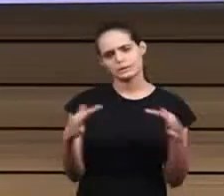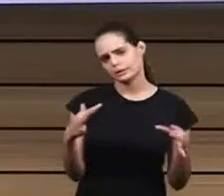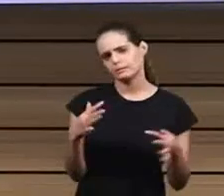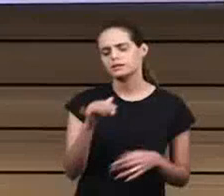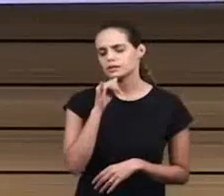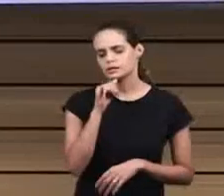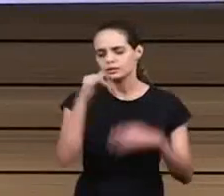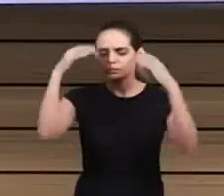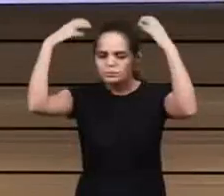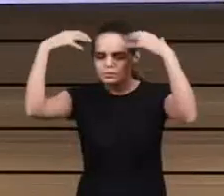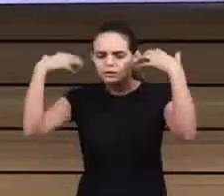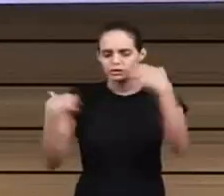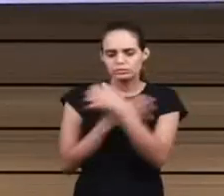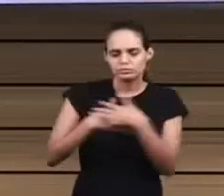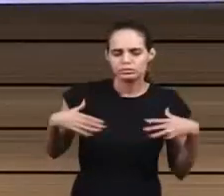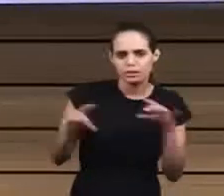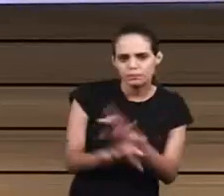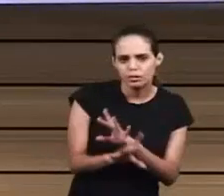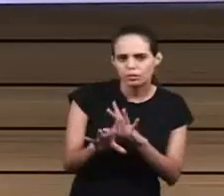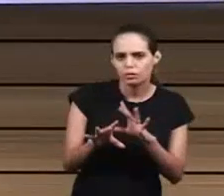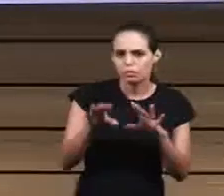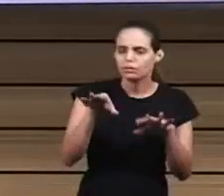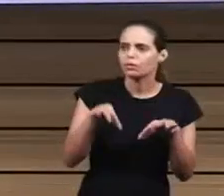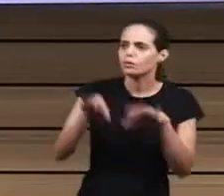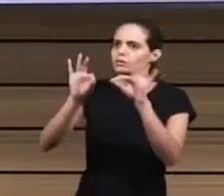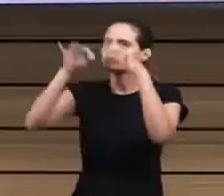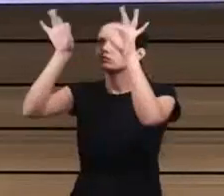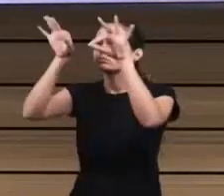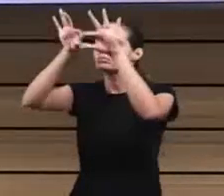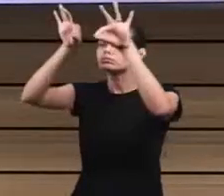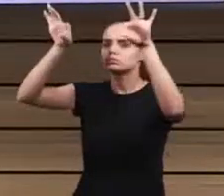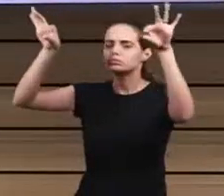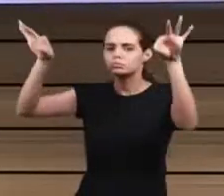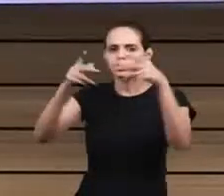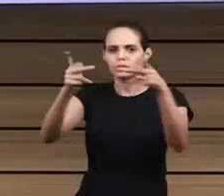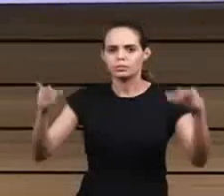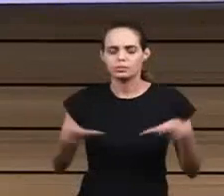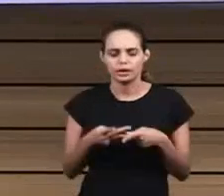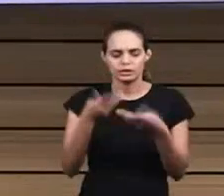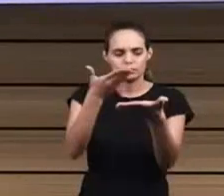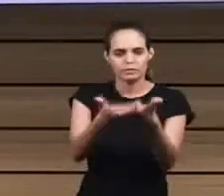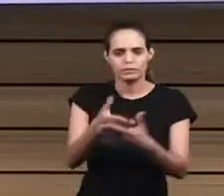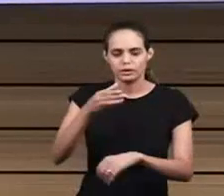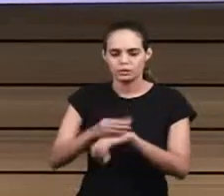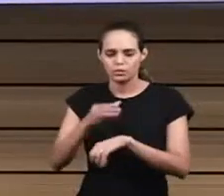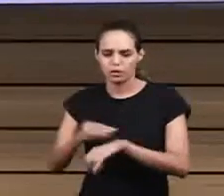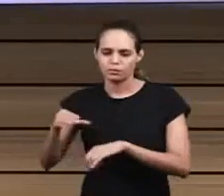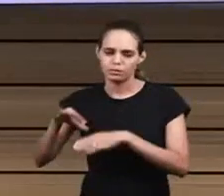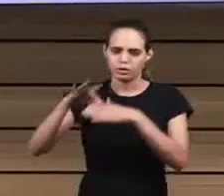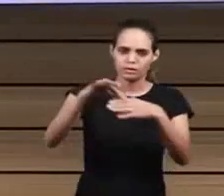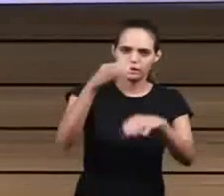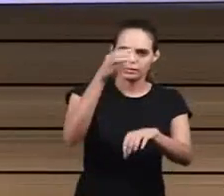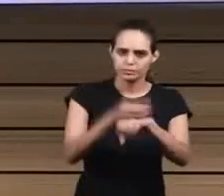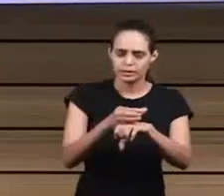Eltern diese Verantwortung an sie delegieren. Einfache Dinge wie das Handtuch aus dem